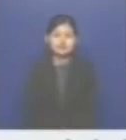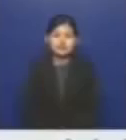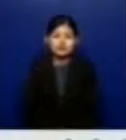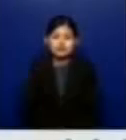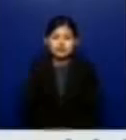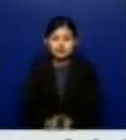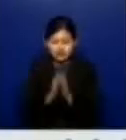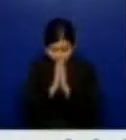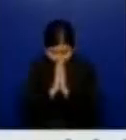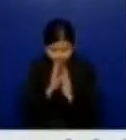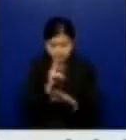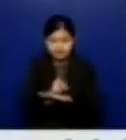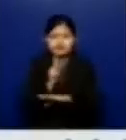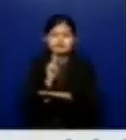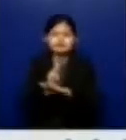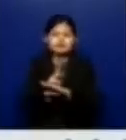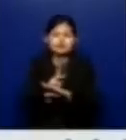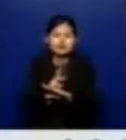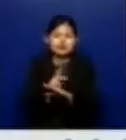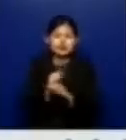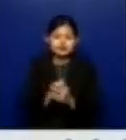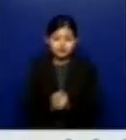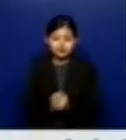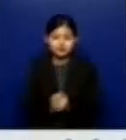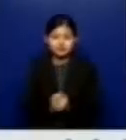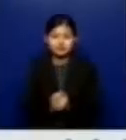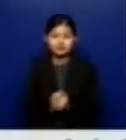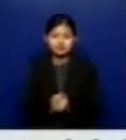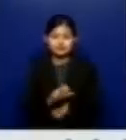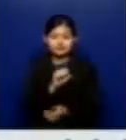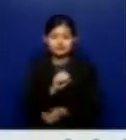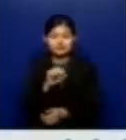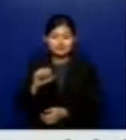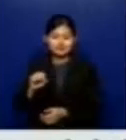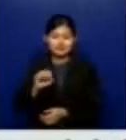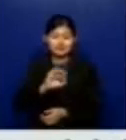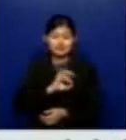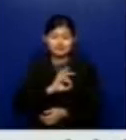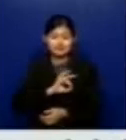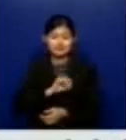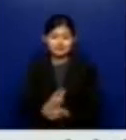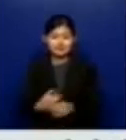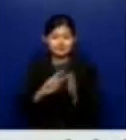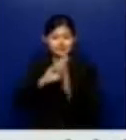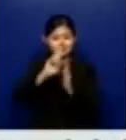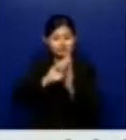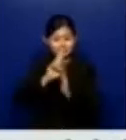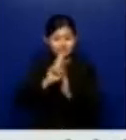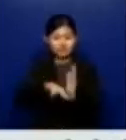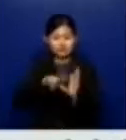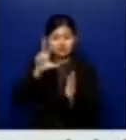กราบเรียนท่านประธานที่เคารพกับผมนายพิเชษเชื้อเมืองพานสมาชิกสภาผู้แทนราษฎรจังหวัดเชียงรายพรรคเพื่อไ